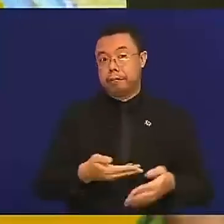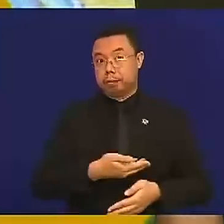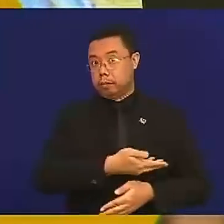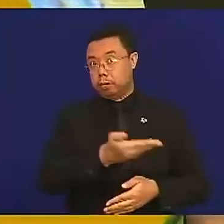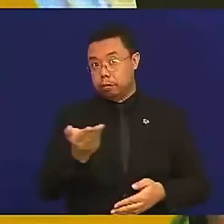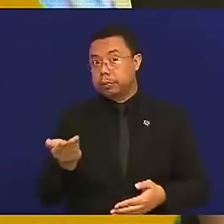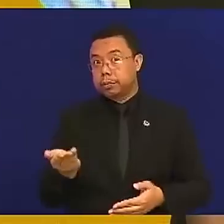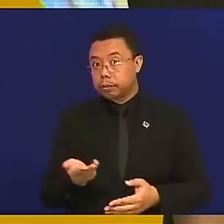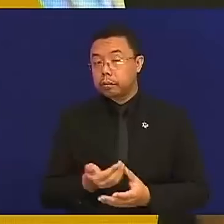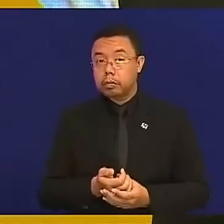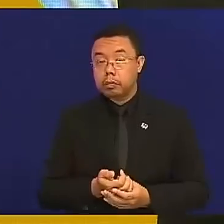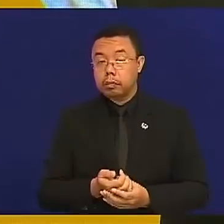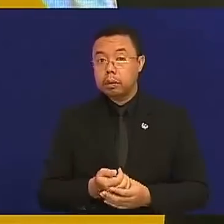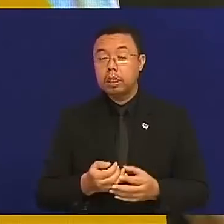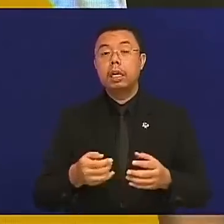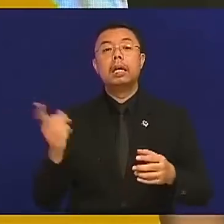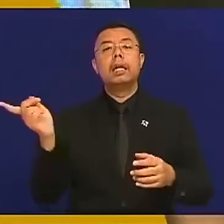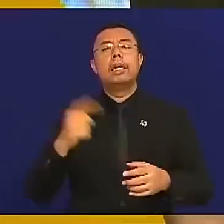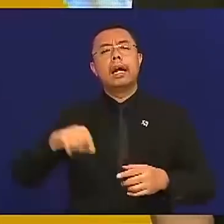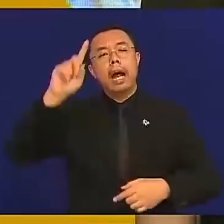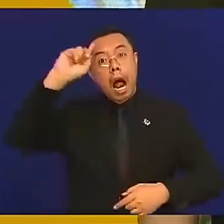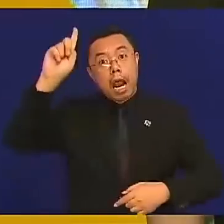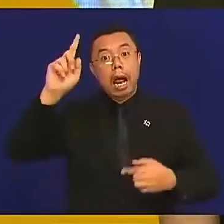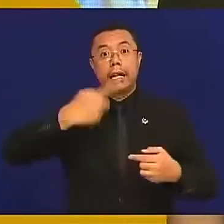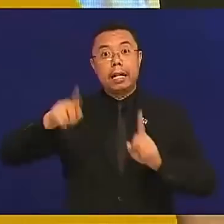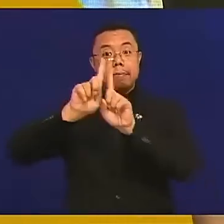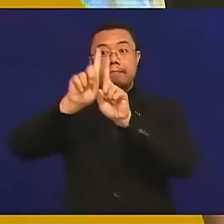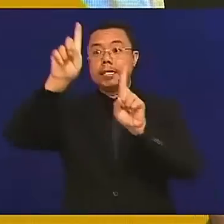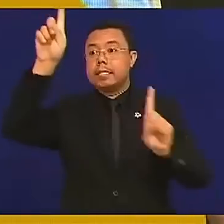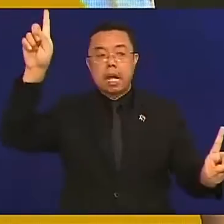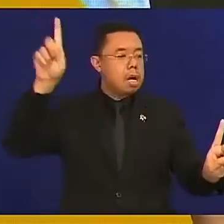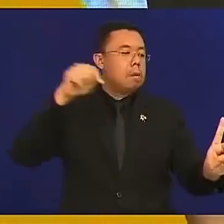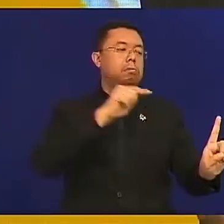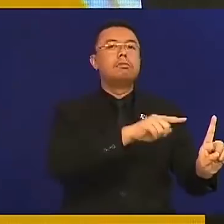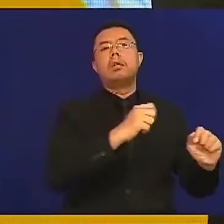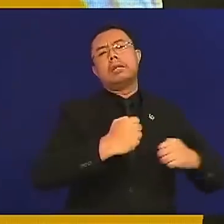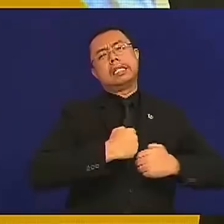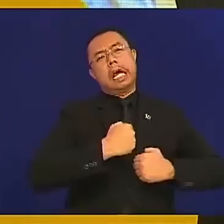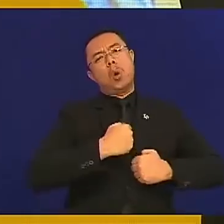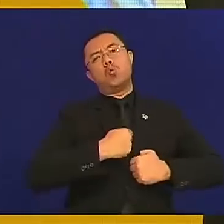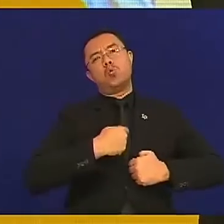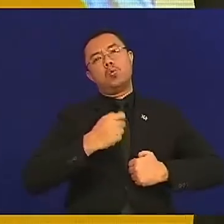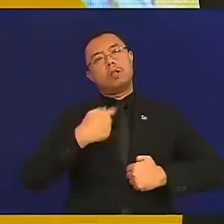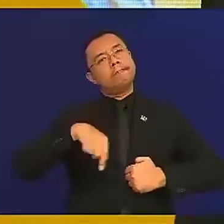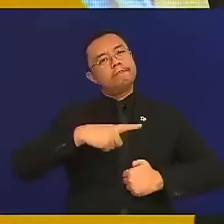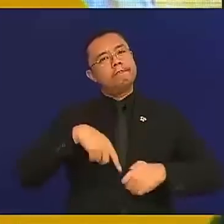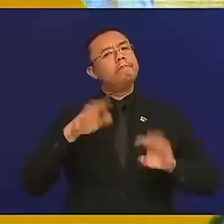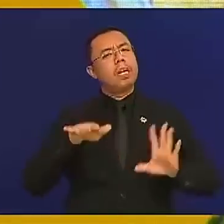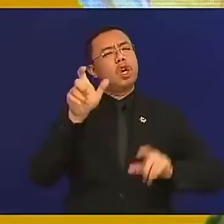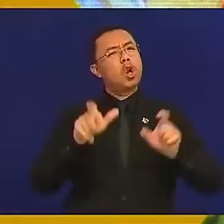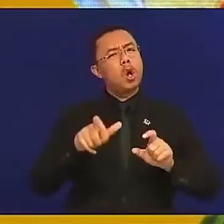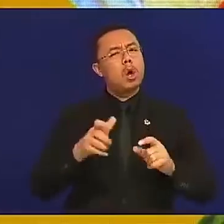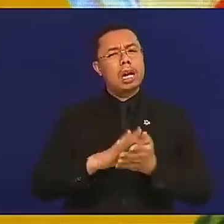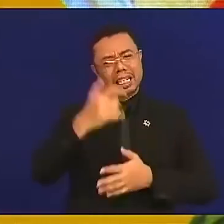Saudara, terpisah dari Allah itu mengerikan. Dan banyak orang dalam